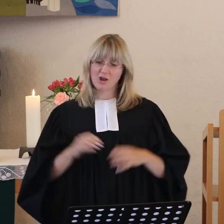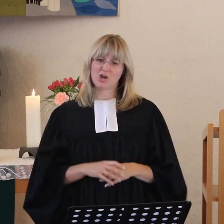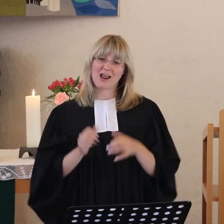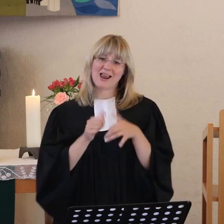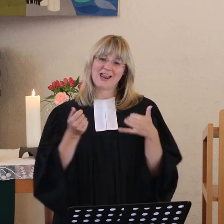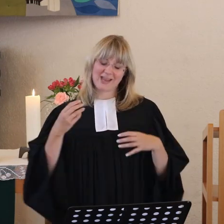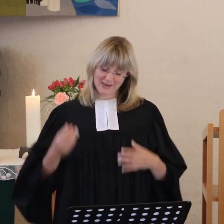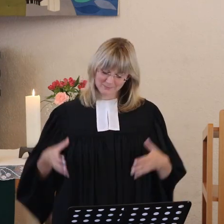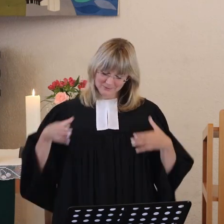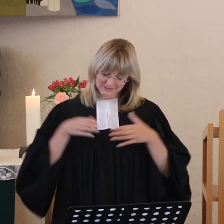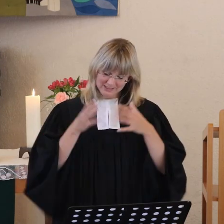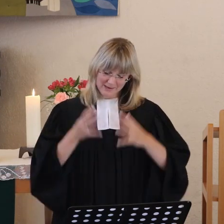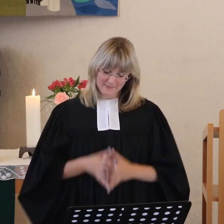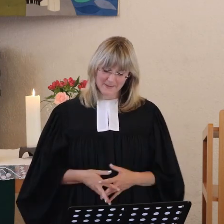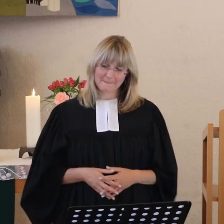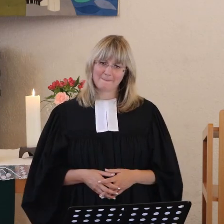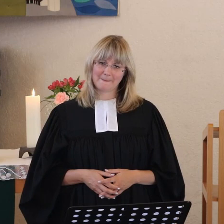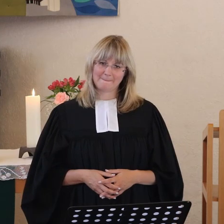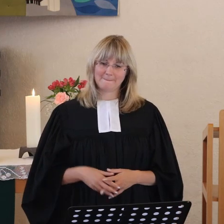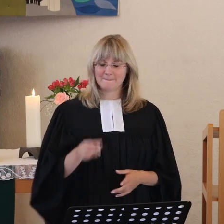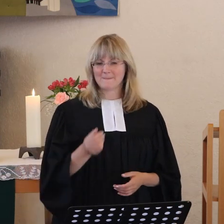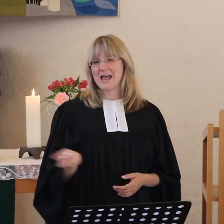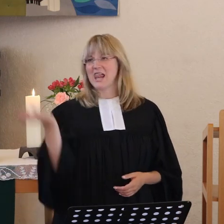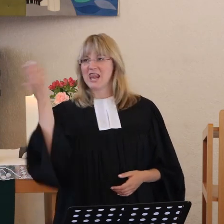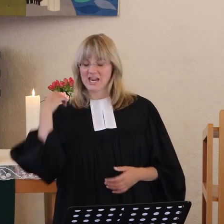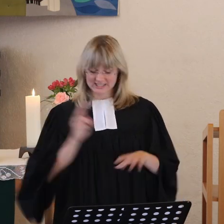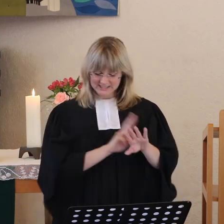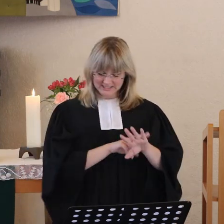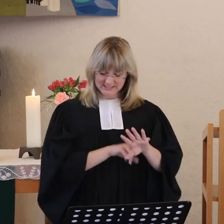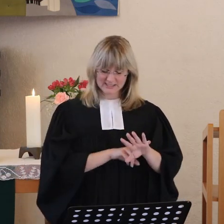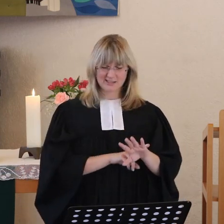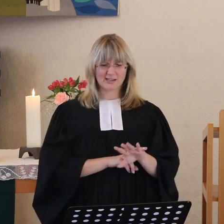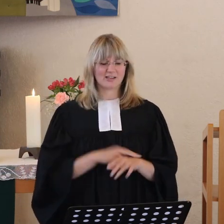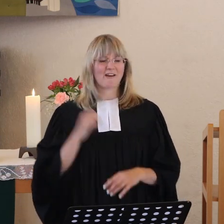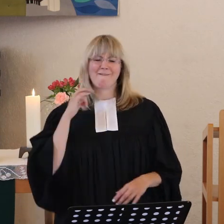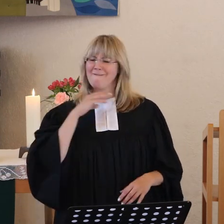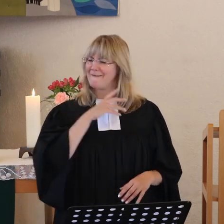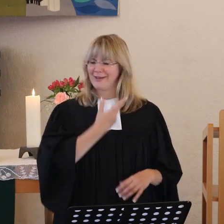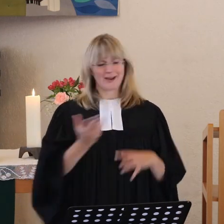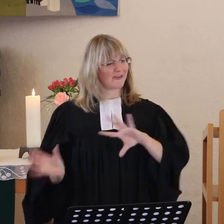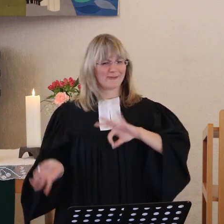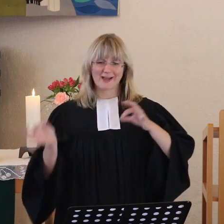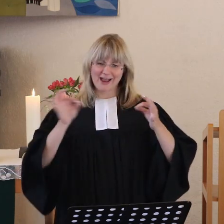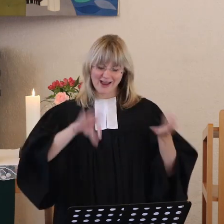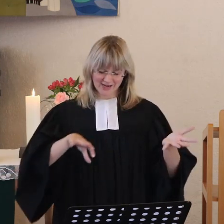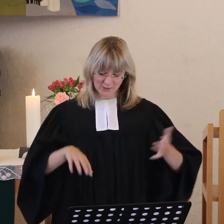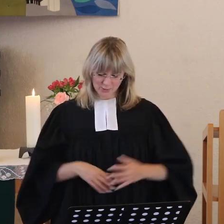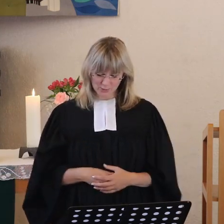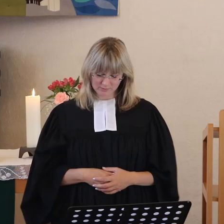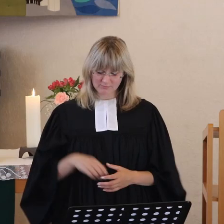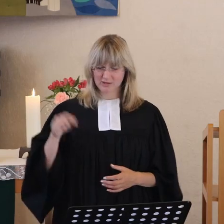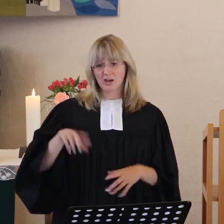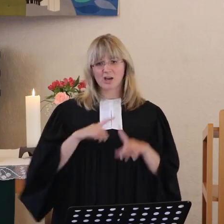Christliche Gemeinschaften sammeln die Leute zusammen und machen Unmögliches möglich.